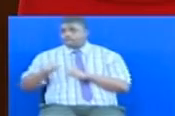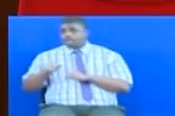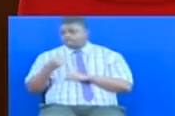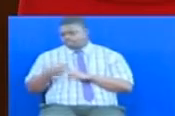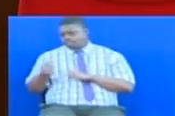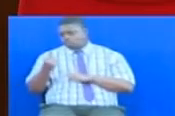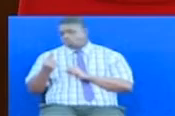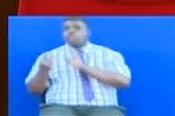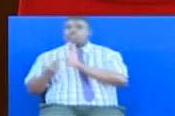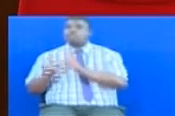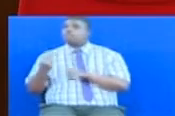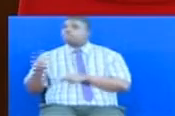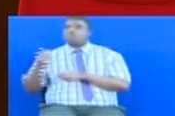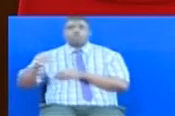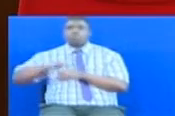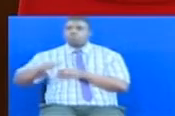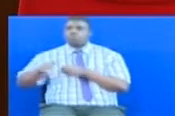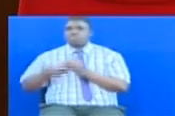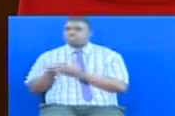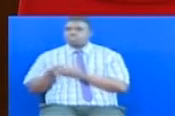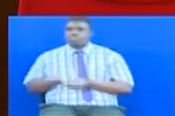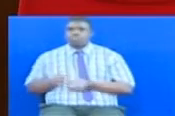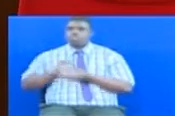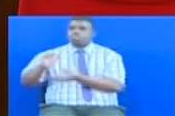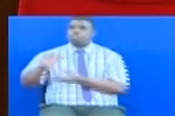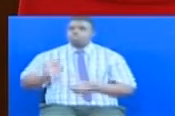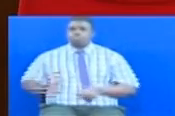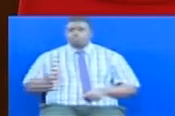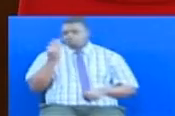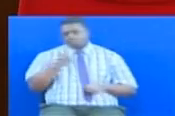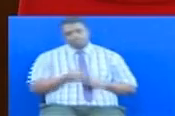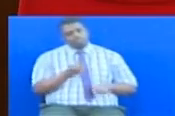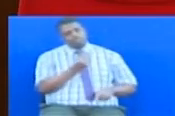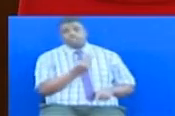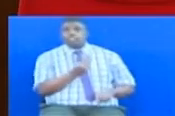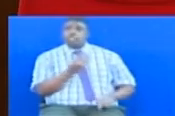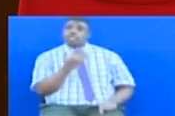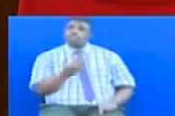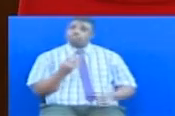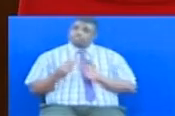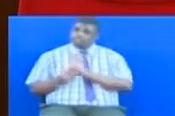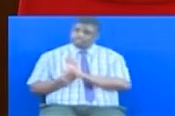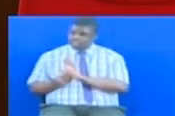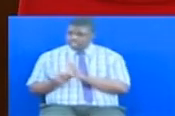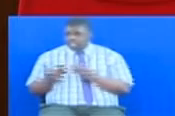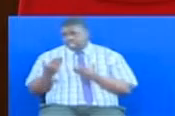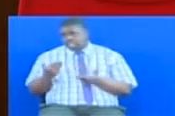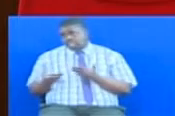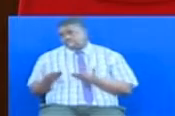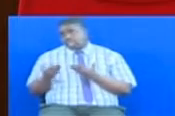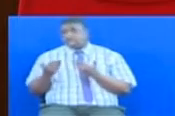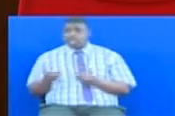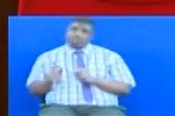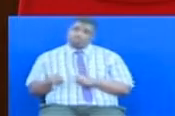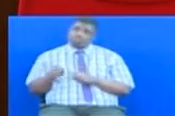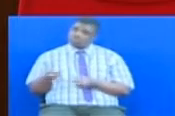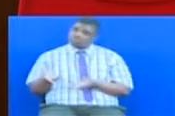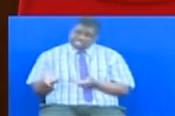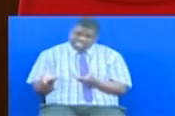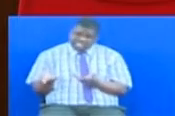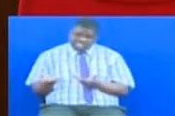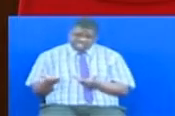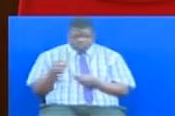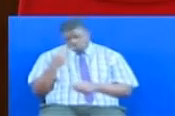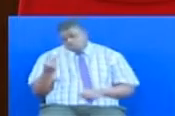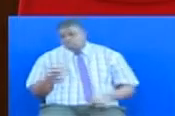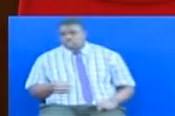182 hazikutumia fedha zilizopelekwa bilioni 258. Sasa kama kuna underutilization, lazima tuone ni kwa nini. Saa nyingine inatokana